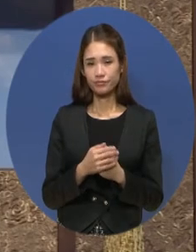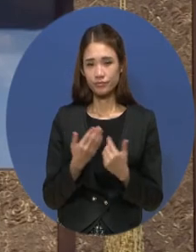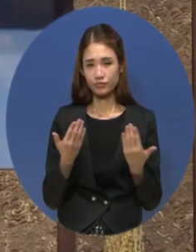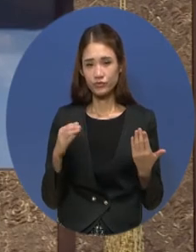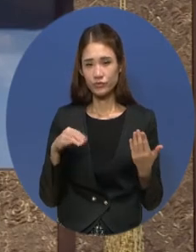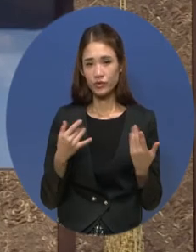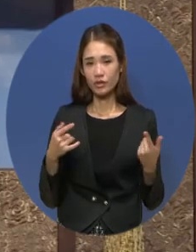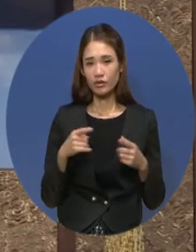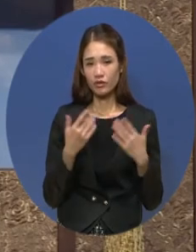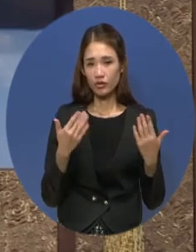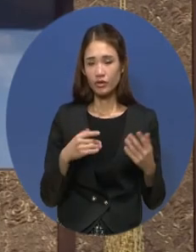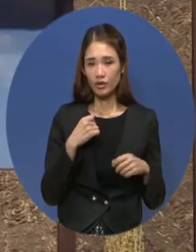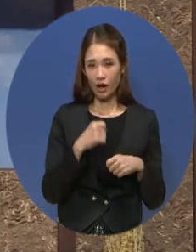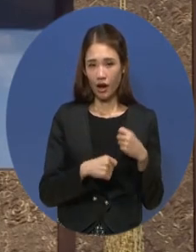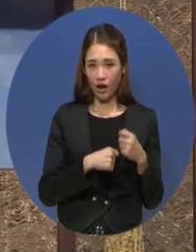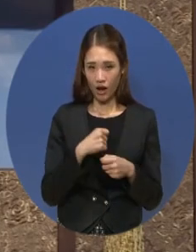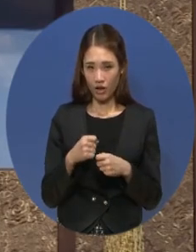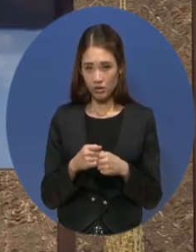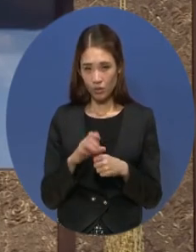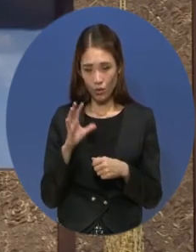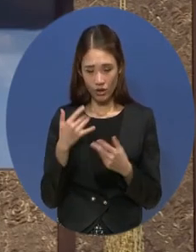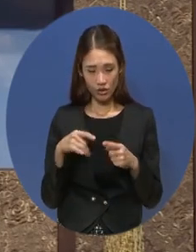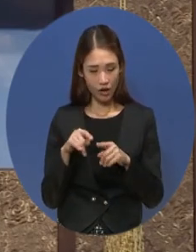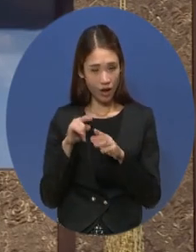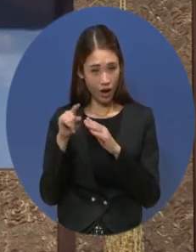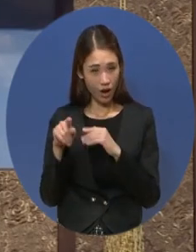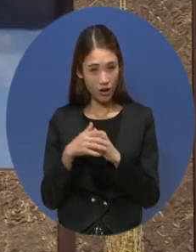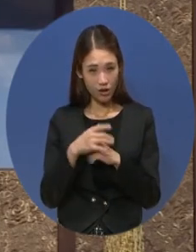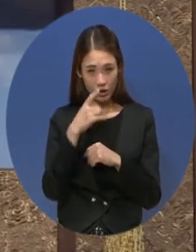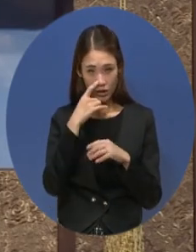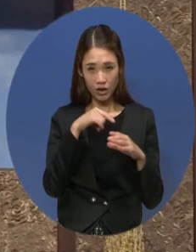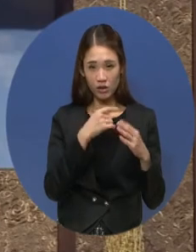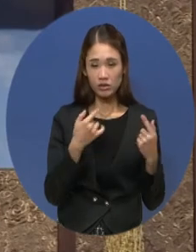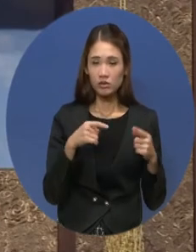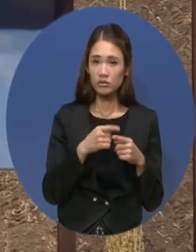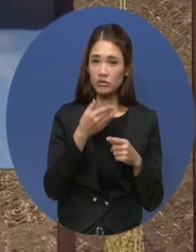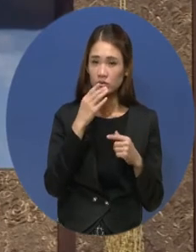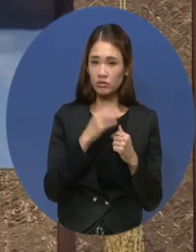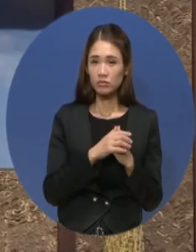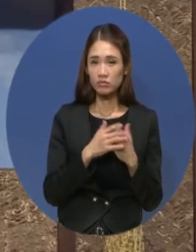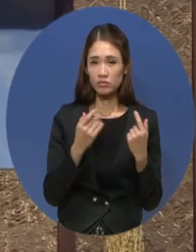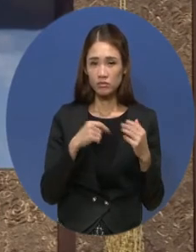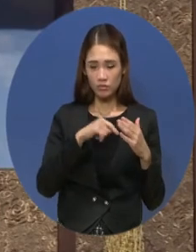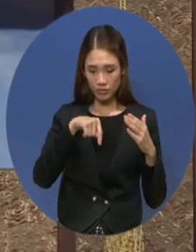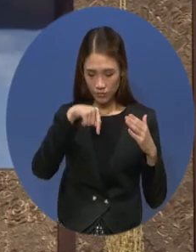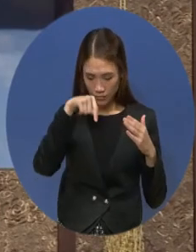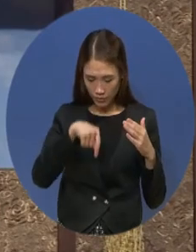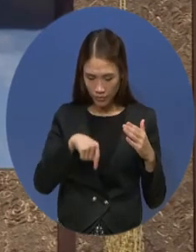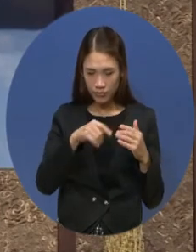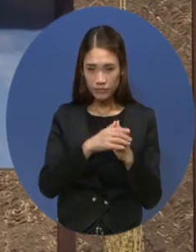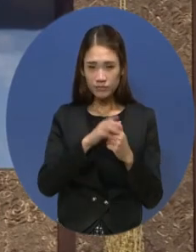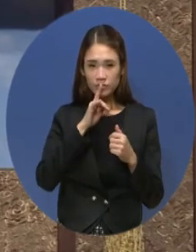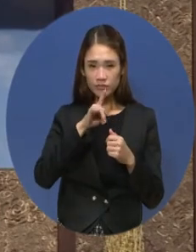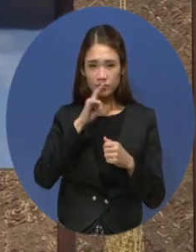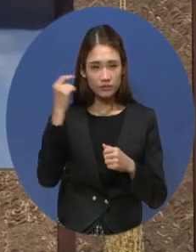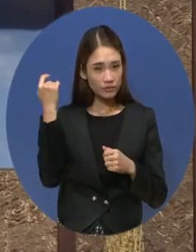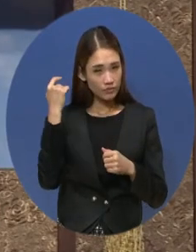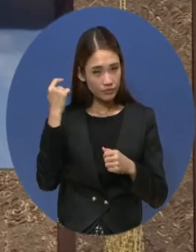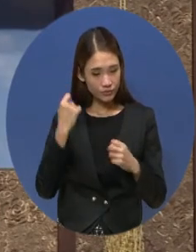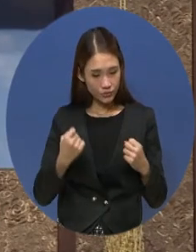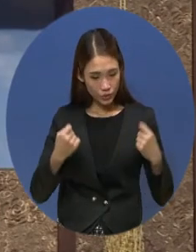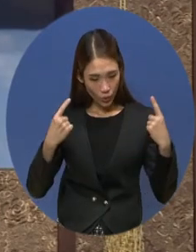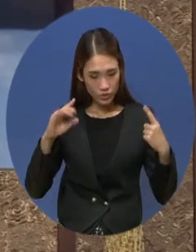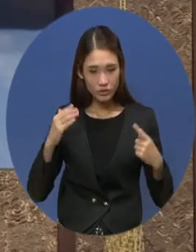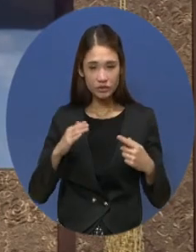쉬고 같이 풀이한 거죠 화장실에 발씩 하고 커피도 마시러 가시고 그 안에서 말하기 듣기가 되는